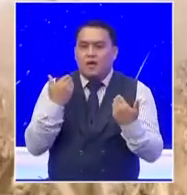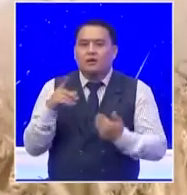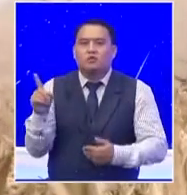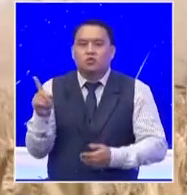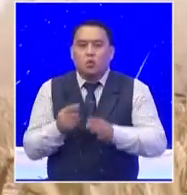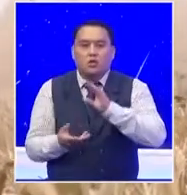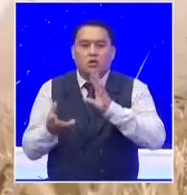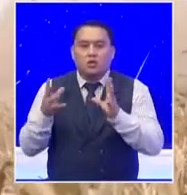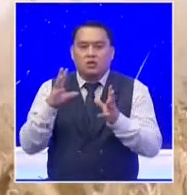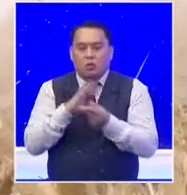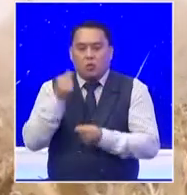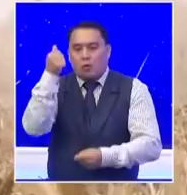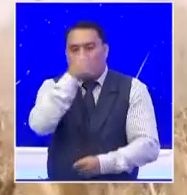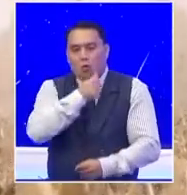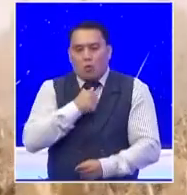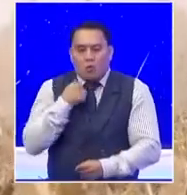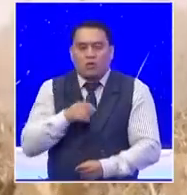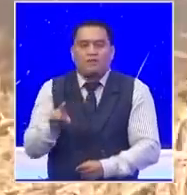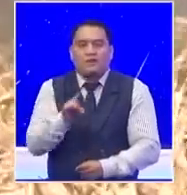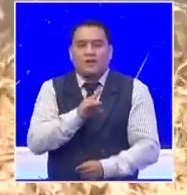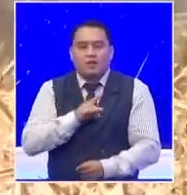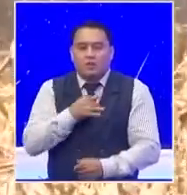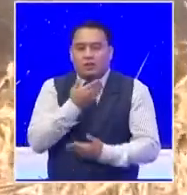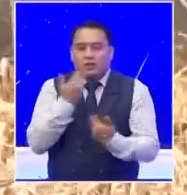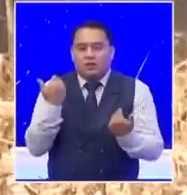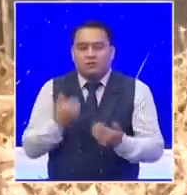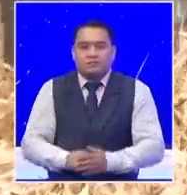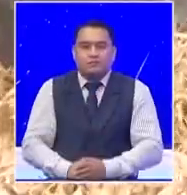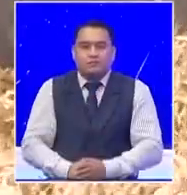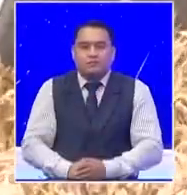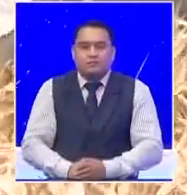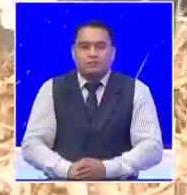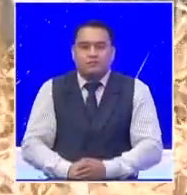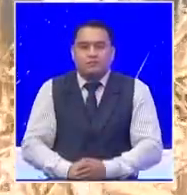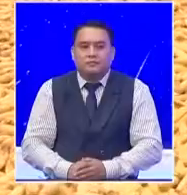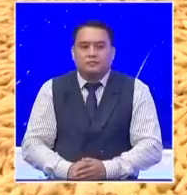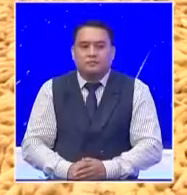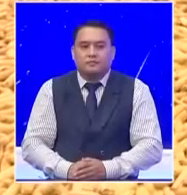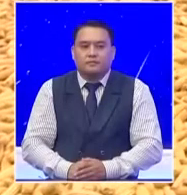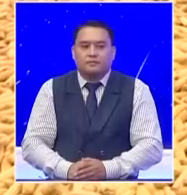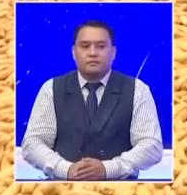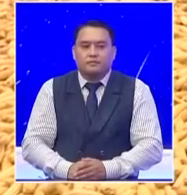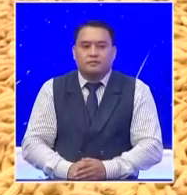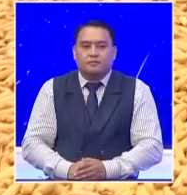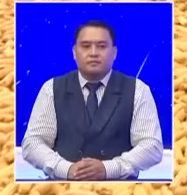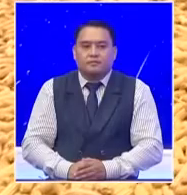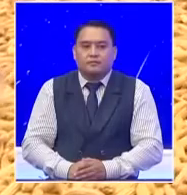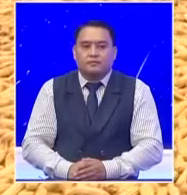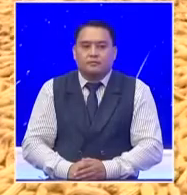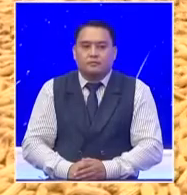по итогам полугодия степных пожаров в регионе не зафиксировано. Гульмира Тимиргалиева, Ержан Дуйсен, телеканал ЖТСУ,